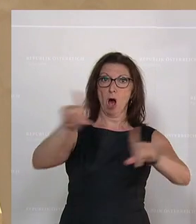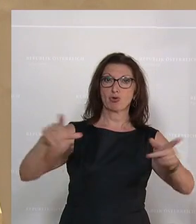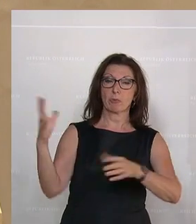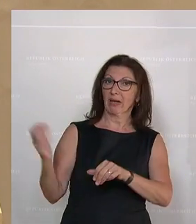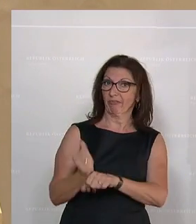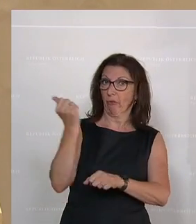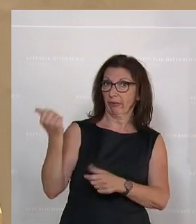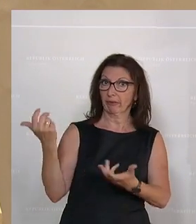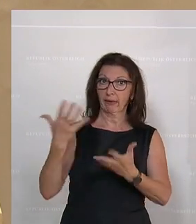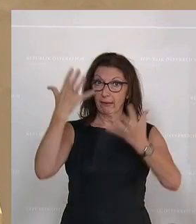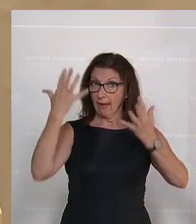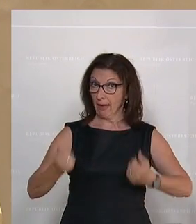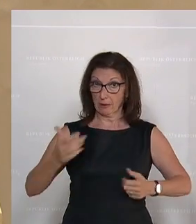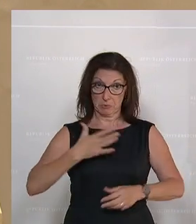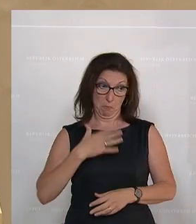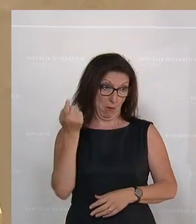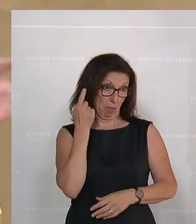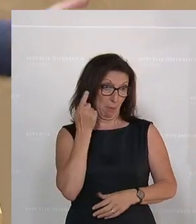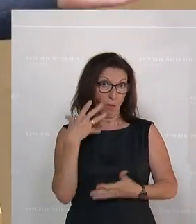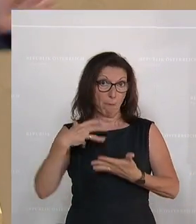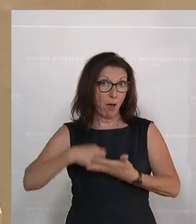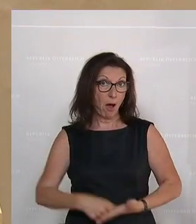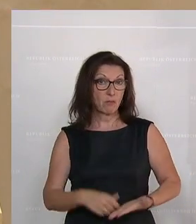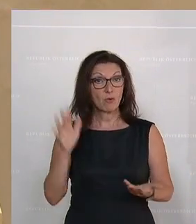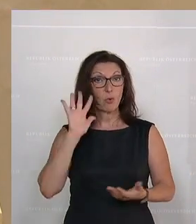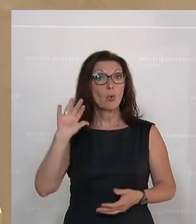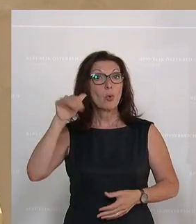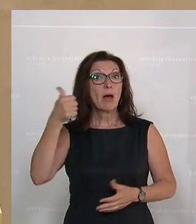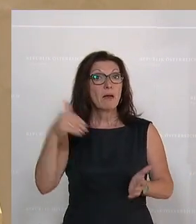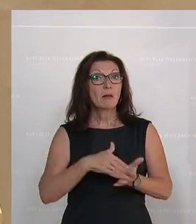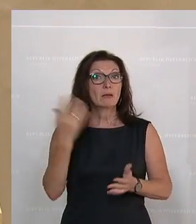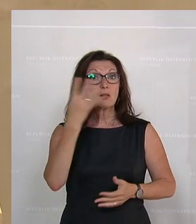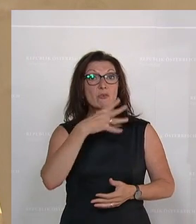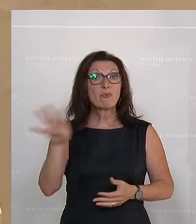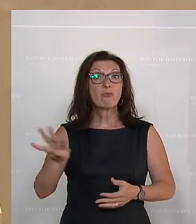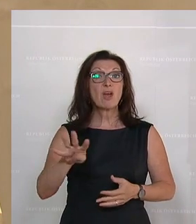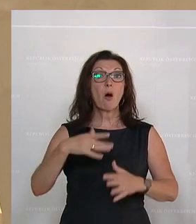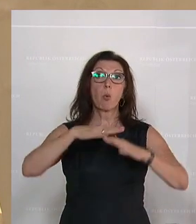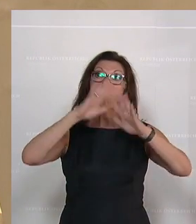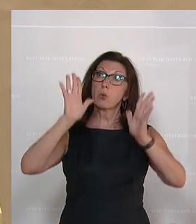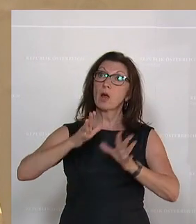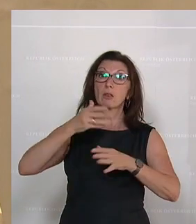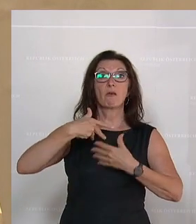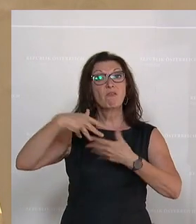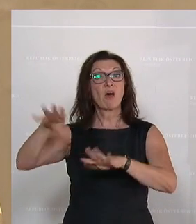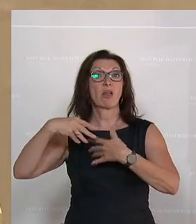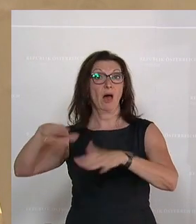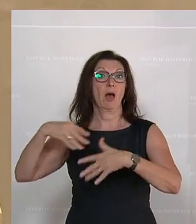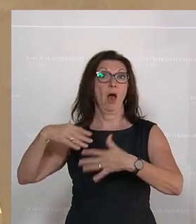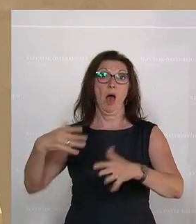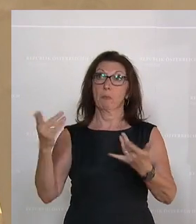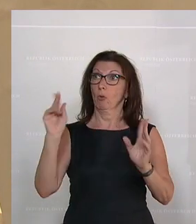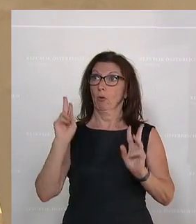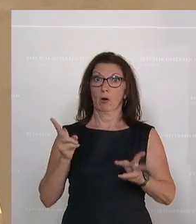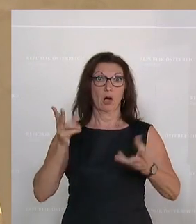ergebnisse dafür sind aus meiner sicht beeindruckend eine anhörung über 1400 delogierungen konnte abgewendet werden die vergabe an sich